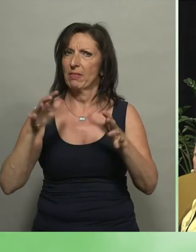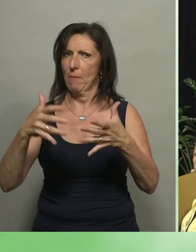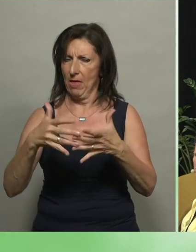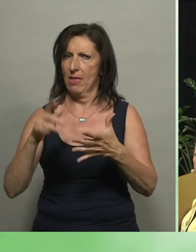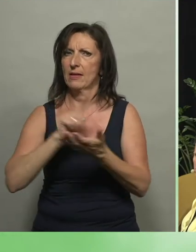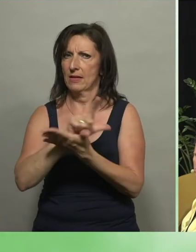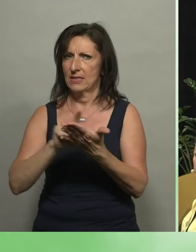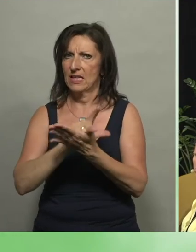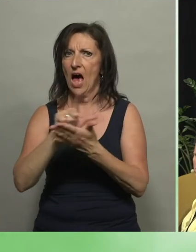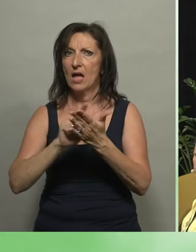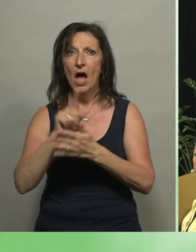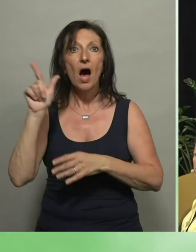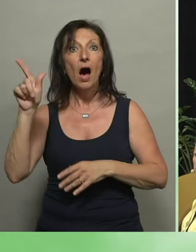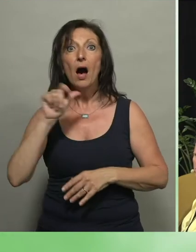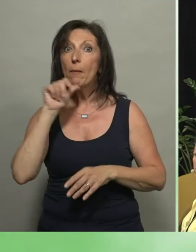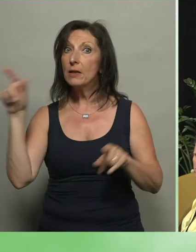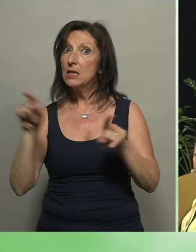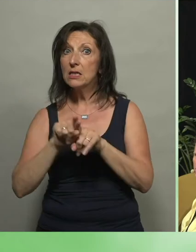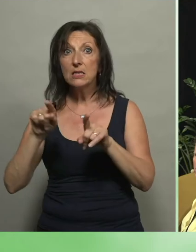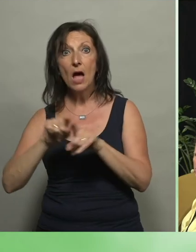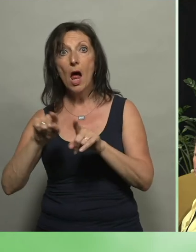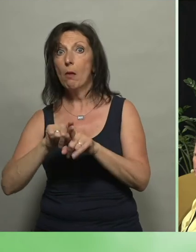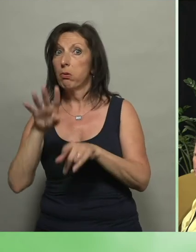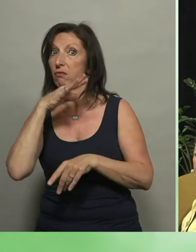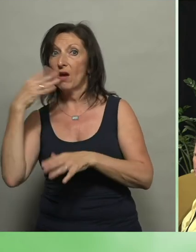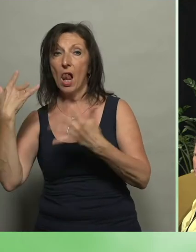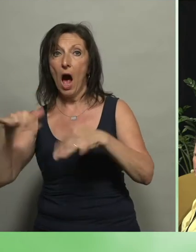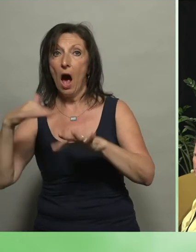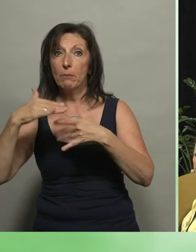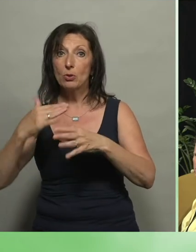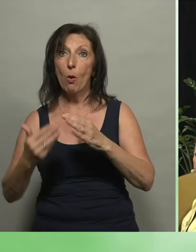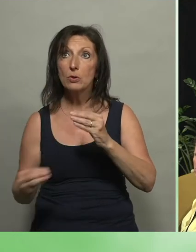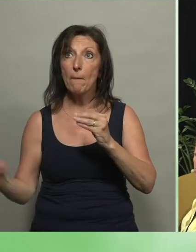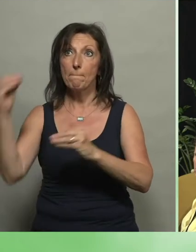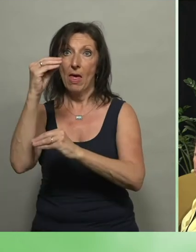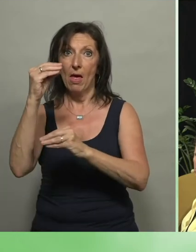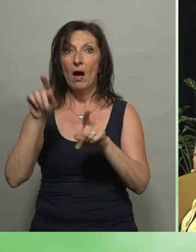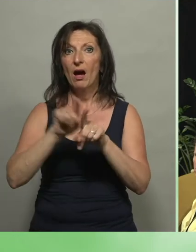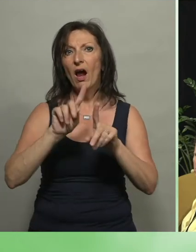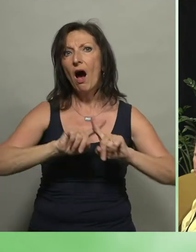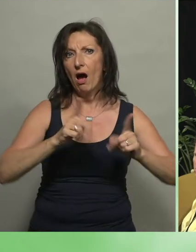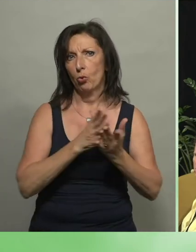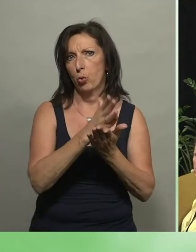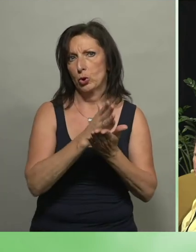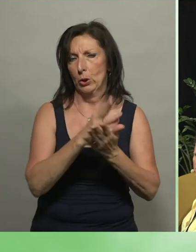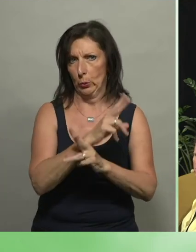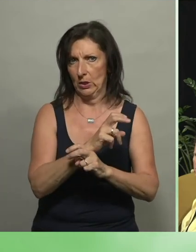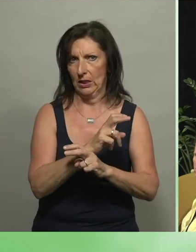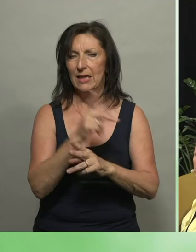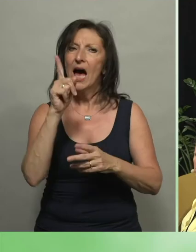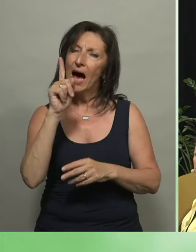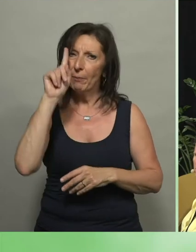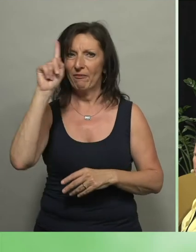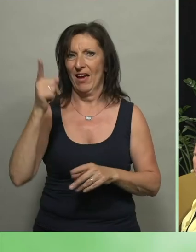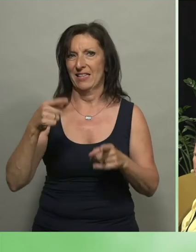bei weitem nicht so stark gewesen, wie das im Durchschnitt in Österreich der Fall war. Wir wissen aber auch, und deswegen jetzt auch die